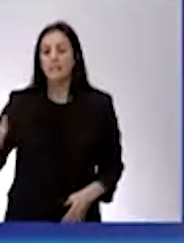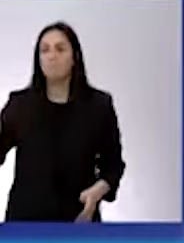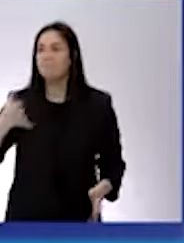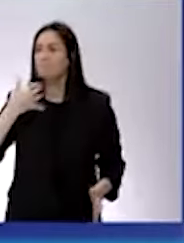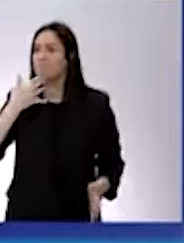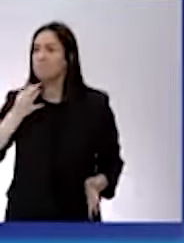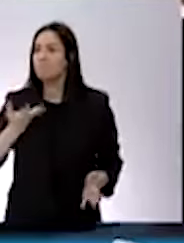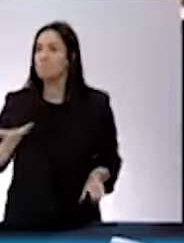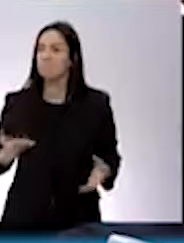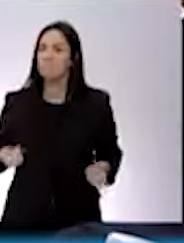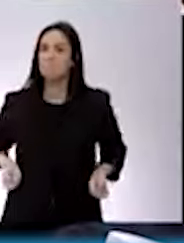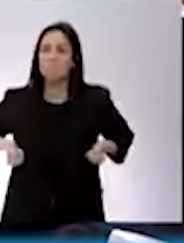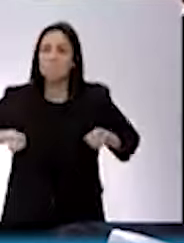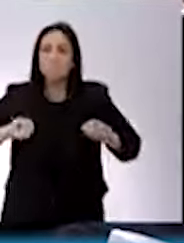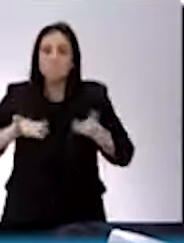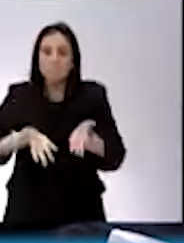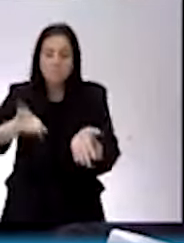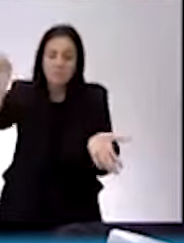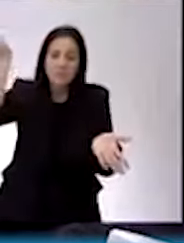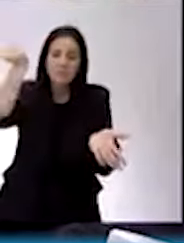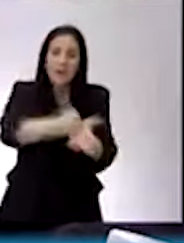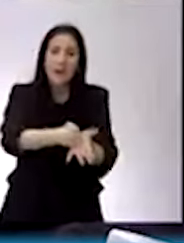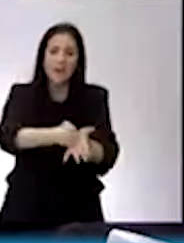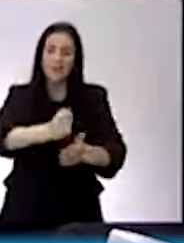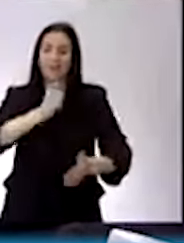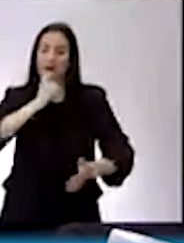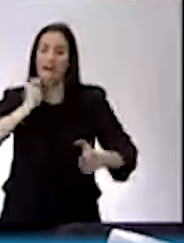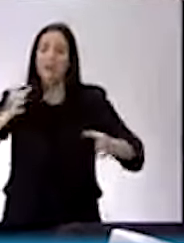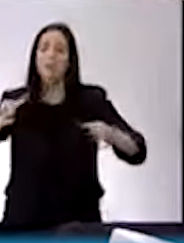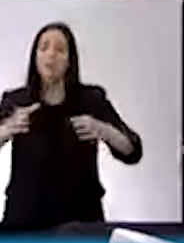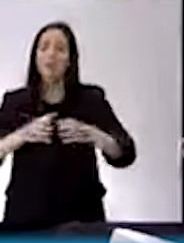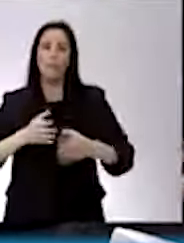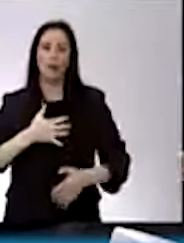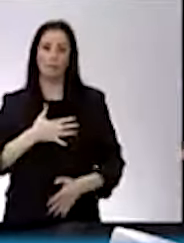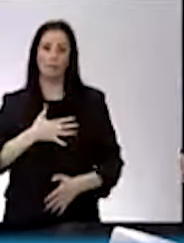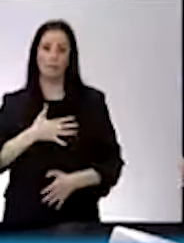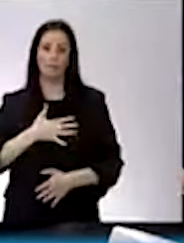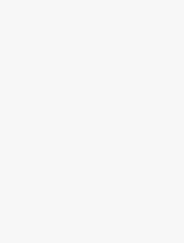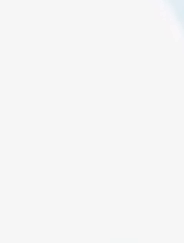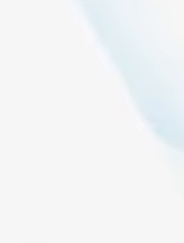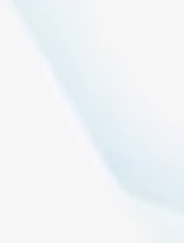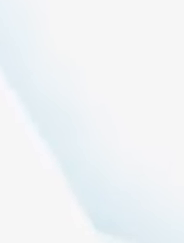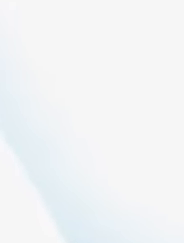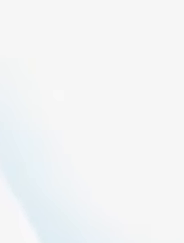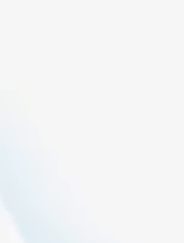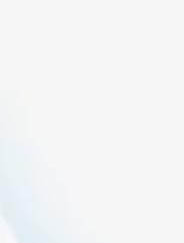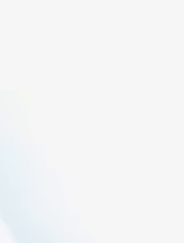αποτύπωμα στη μεγάλη λαϊκή παράταξη. Ηγέτες που πάντα θα τιμούμε.